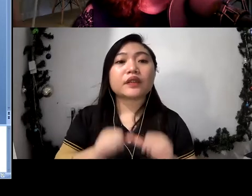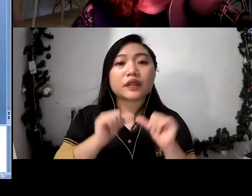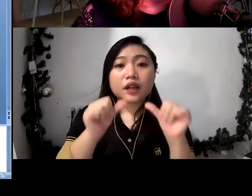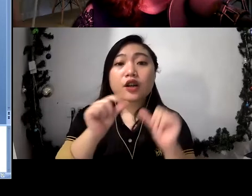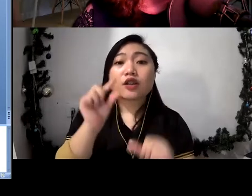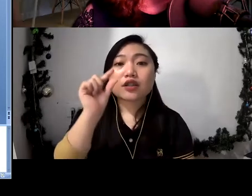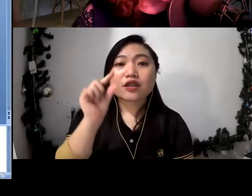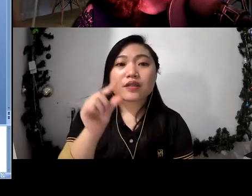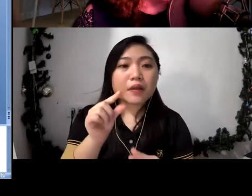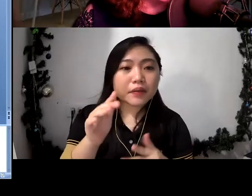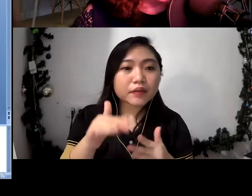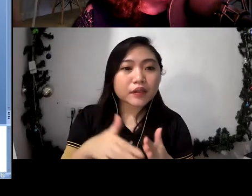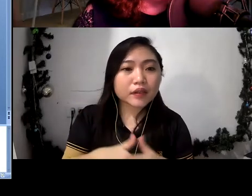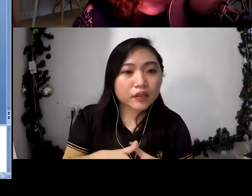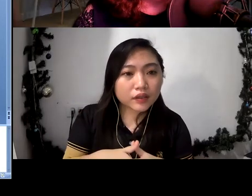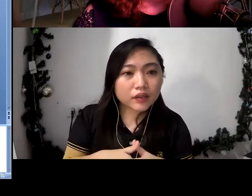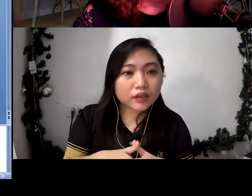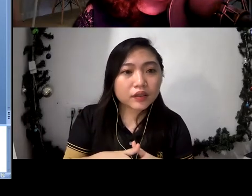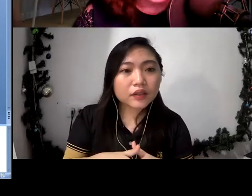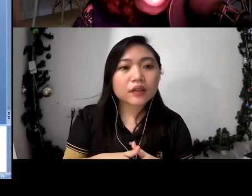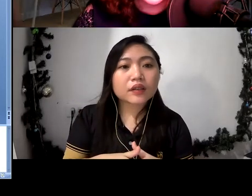go na lang muna dito sa ating